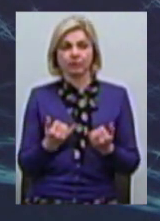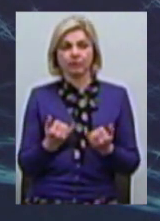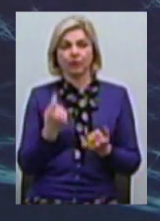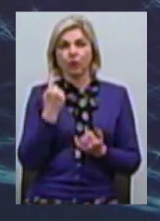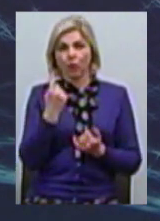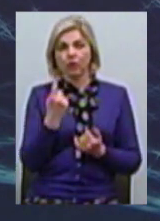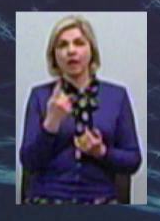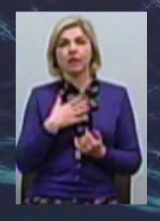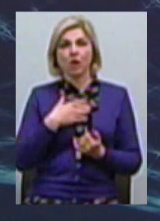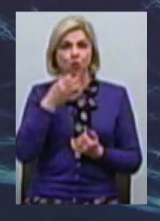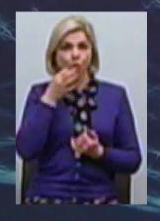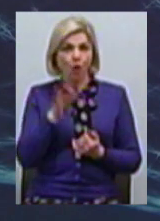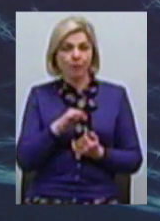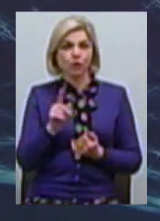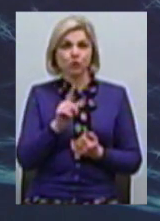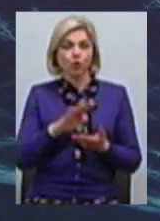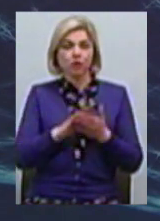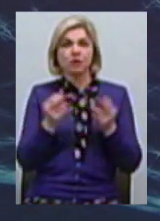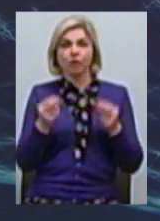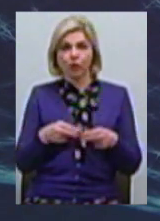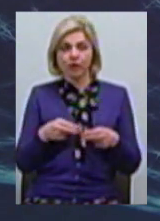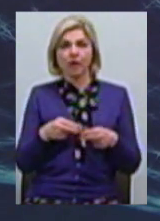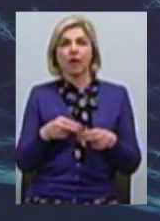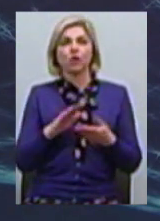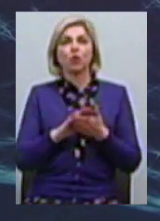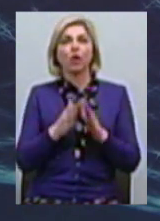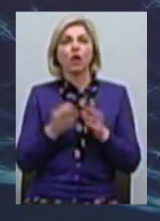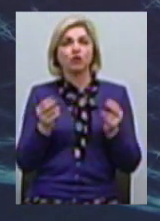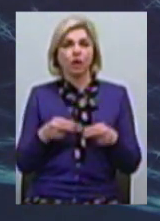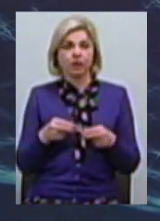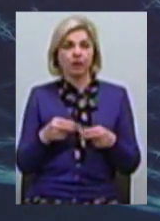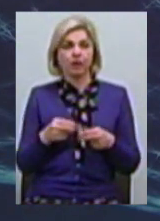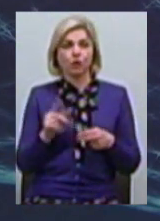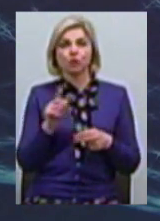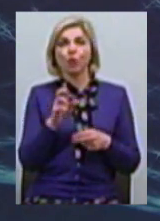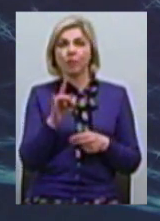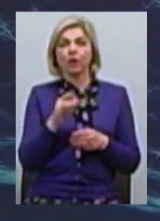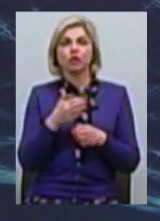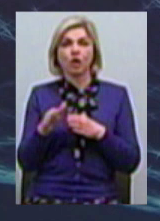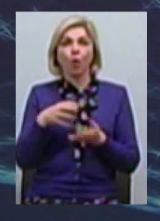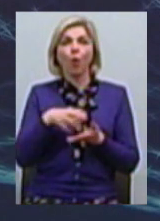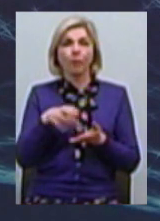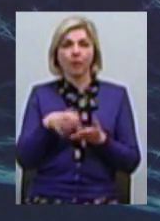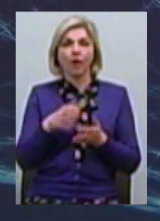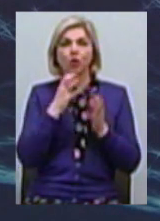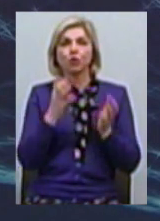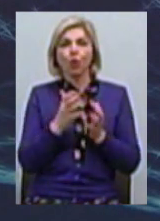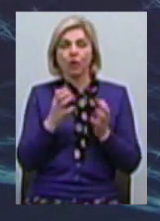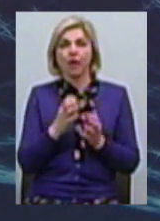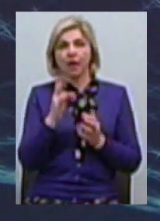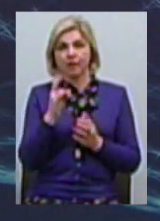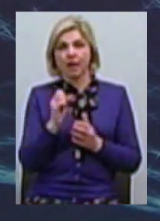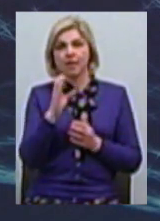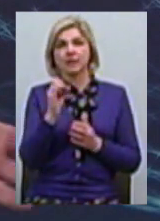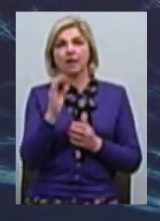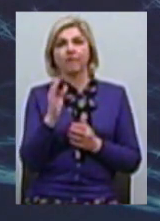наших опытов, что мы заключили с Люксембургом соглашение, чтобы часть копий хранилась на серверах